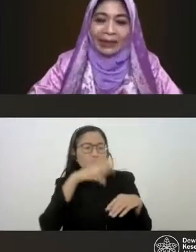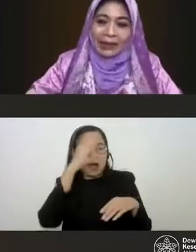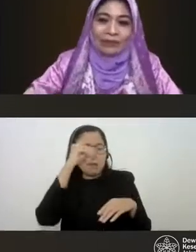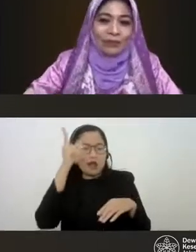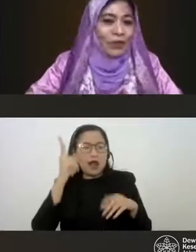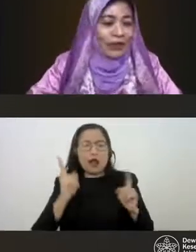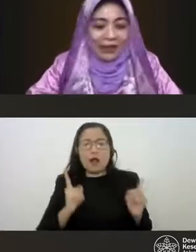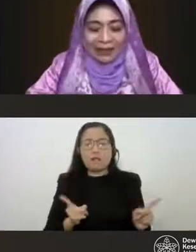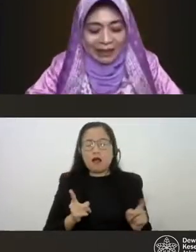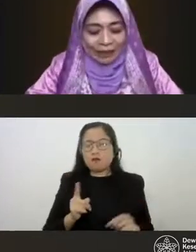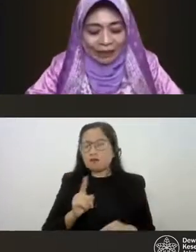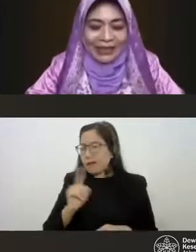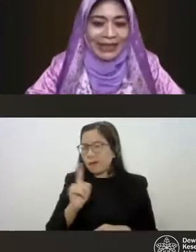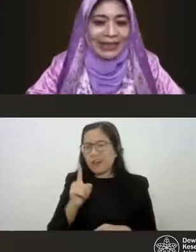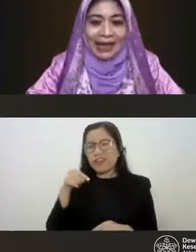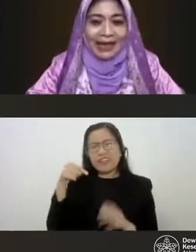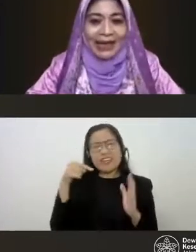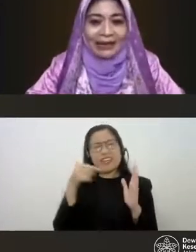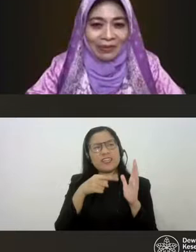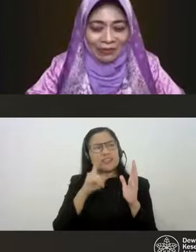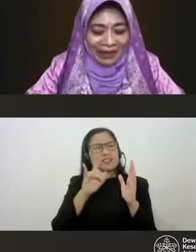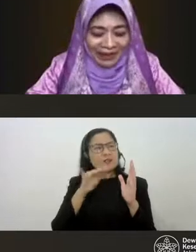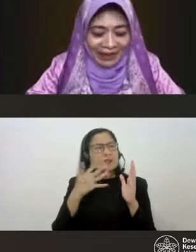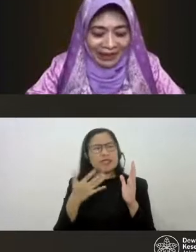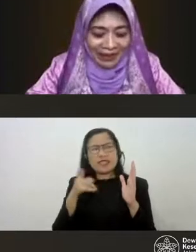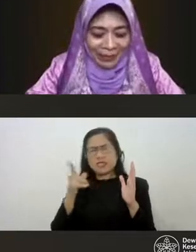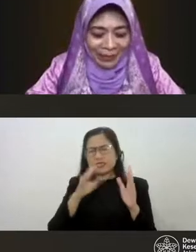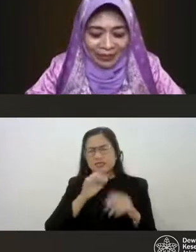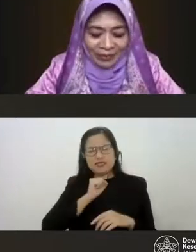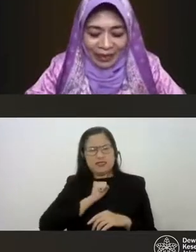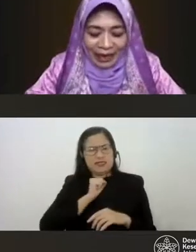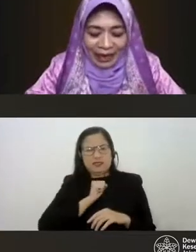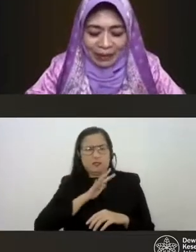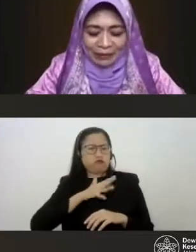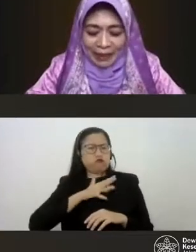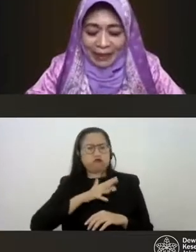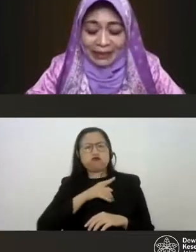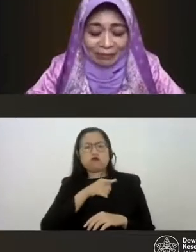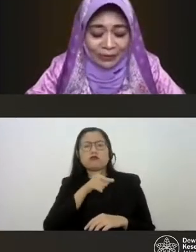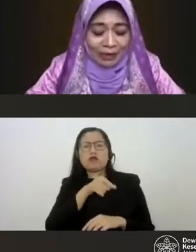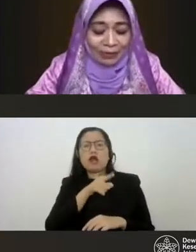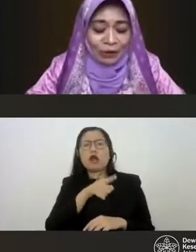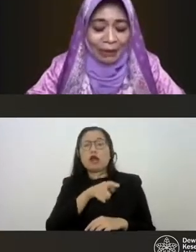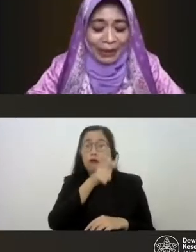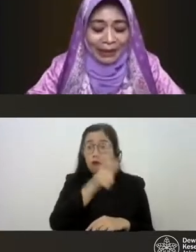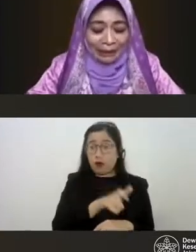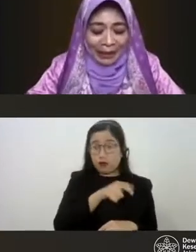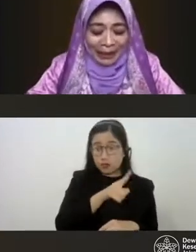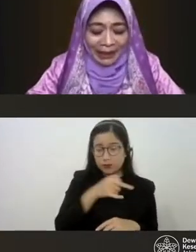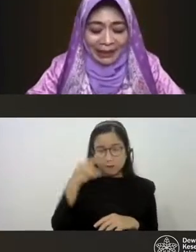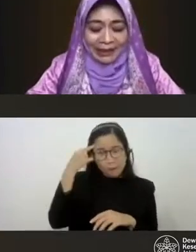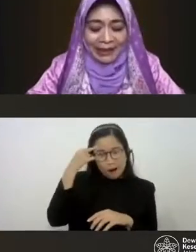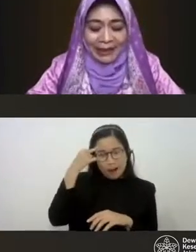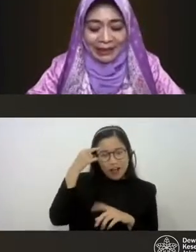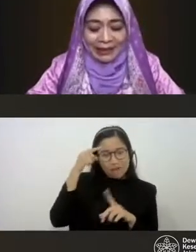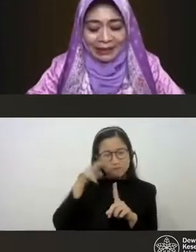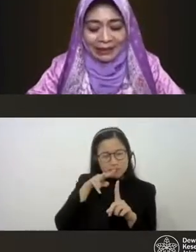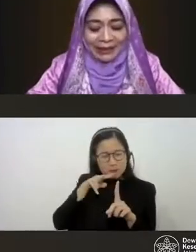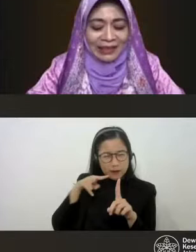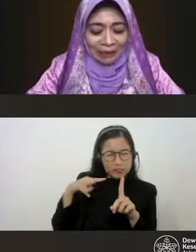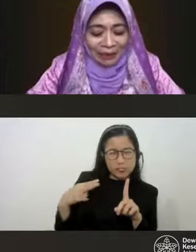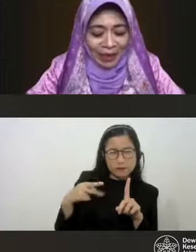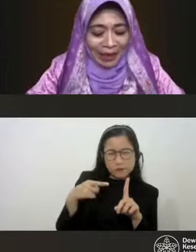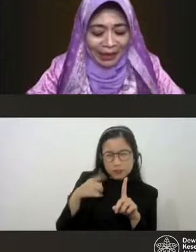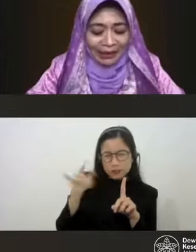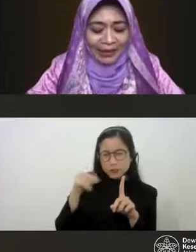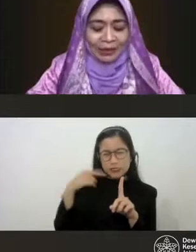keagamaan. Ini buat saya ini satu hal yang sangat-sangat mengerikan ya. Akibatnya mereka tidak mudah mengubah pandangan mereka yang seringkali ya,